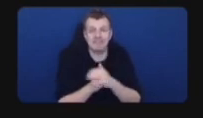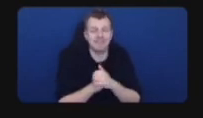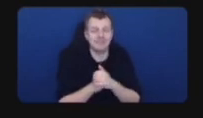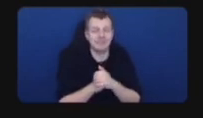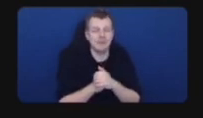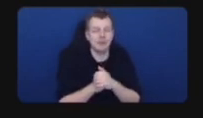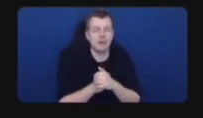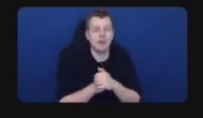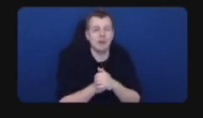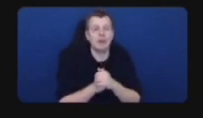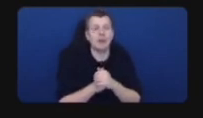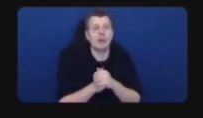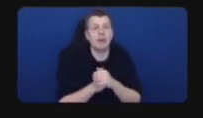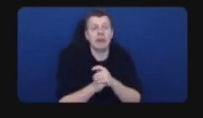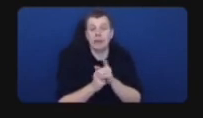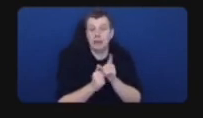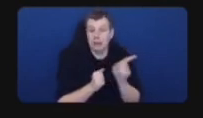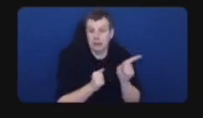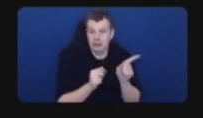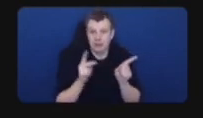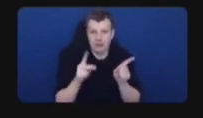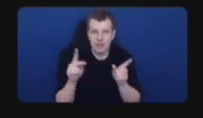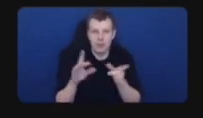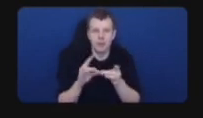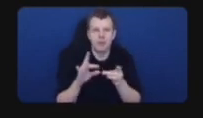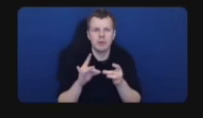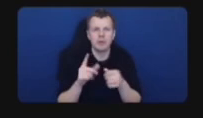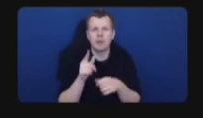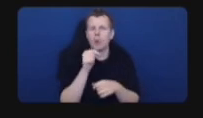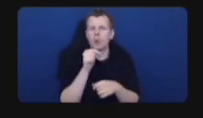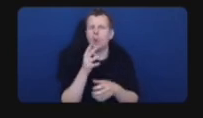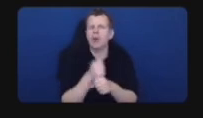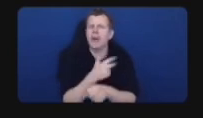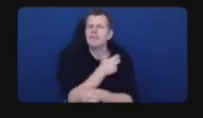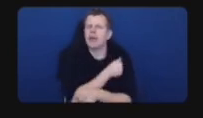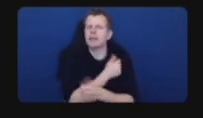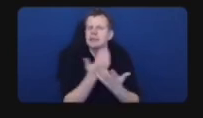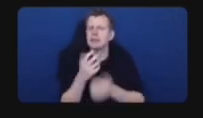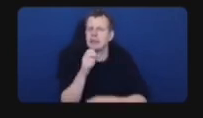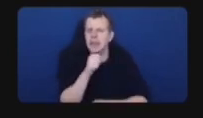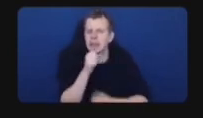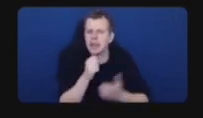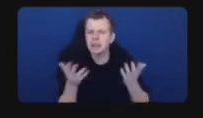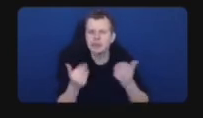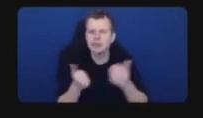So this first slide is showing who should get a COVID vaccine. 第一个是说是,